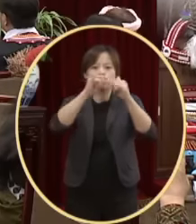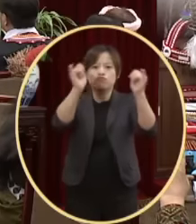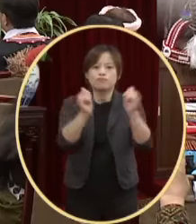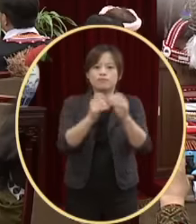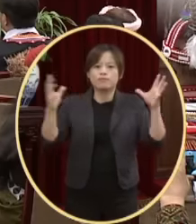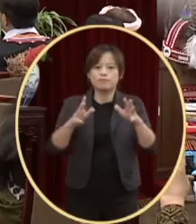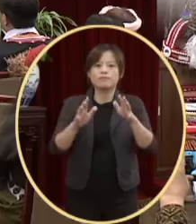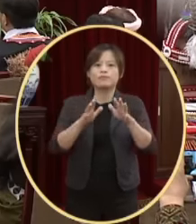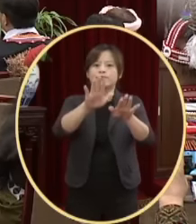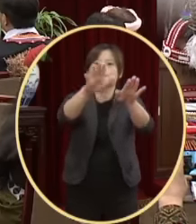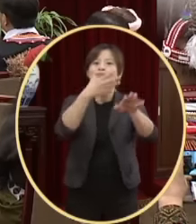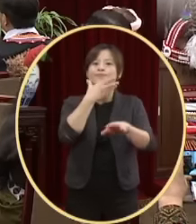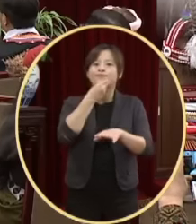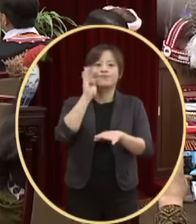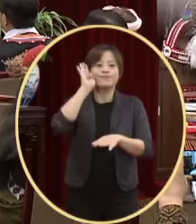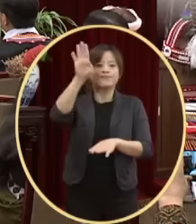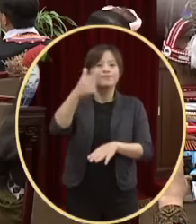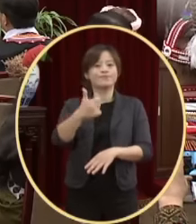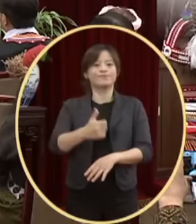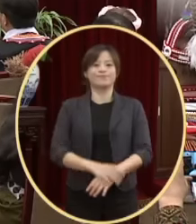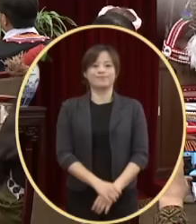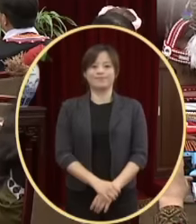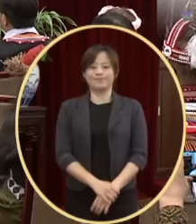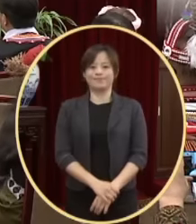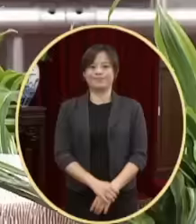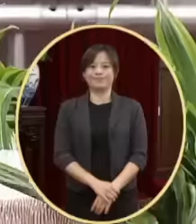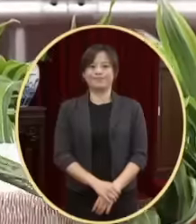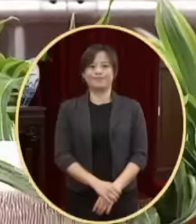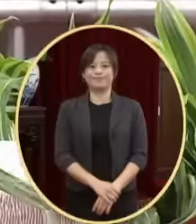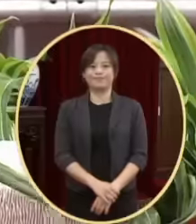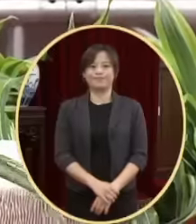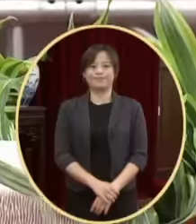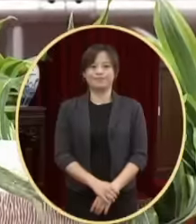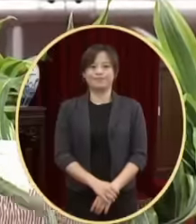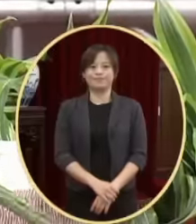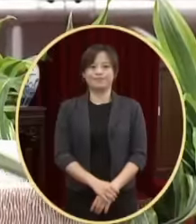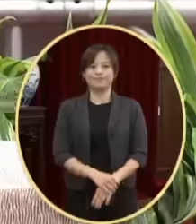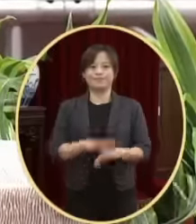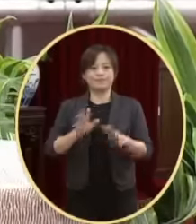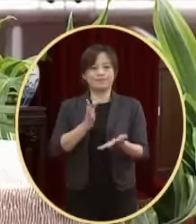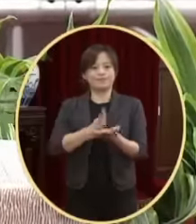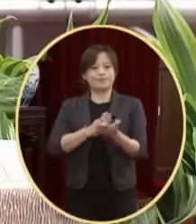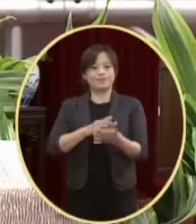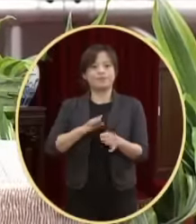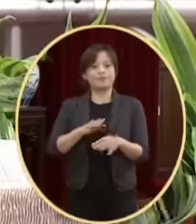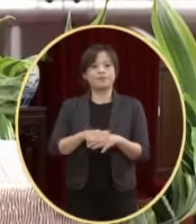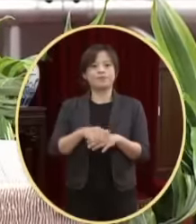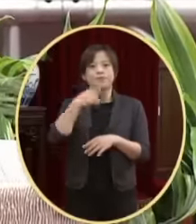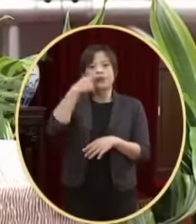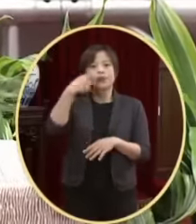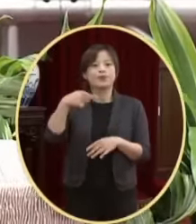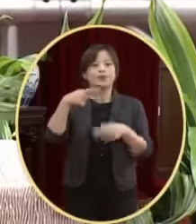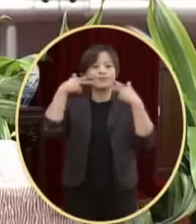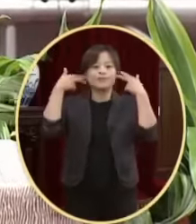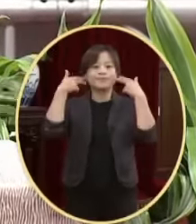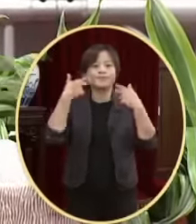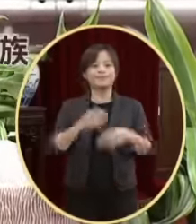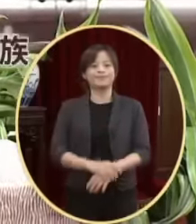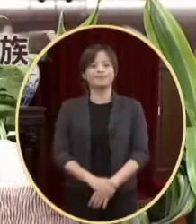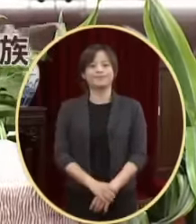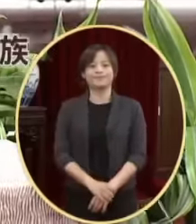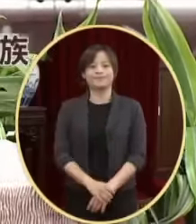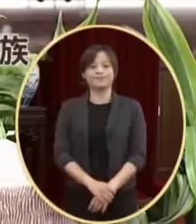迈向幸福的未来。 哎，说的今天胡女士把一条八十难度，不能够内抓不能足够，这个还是